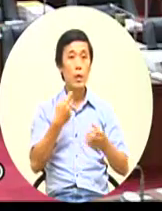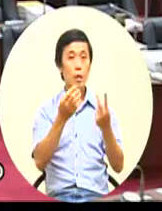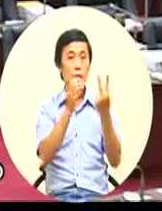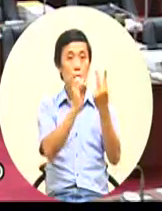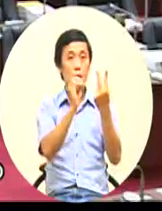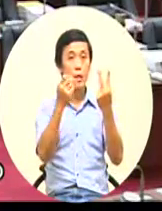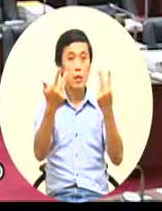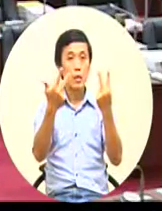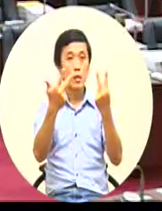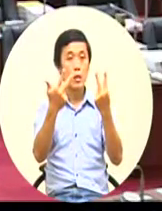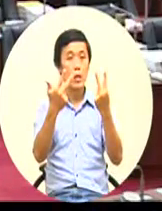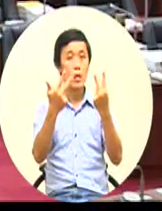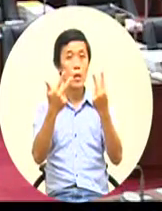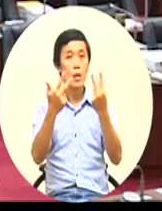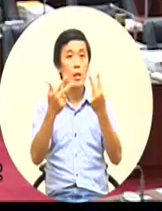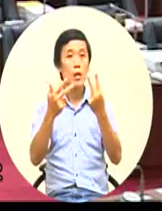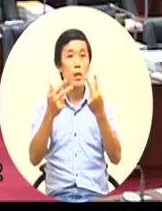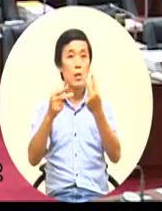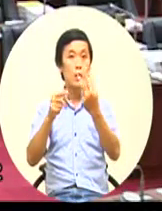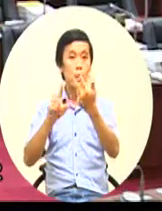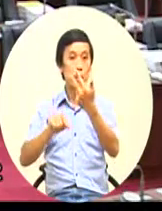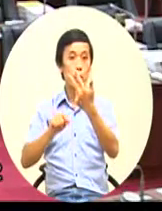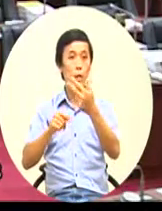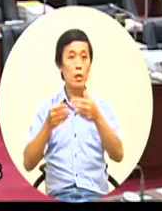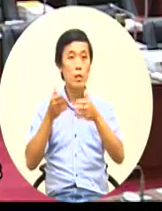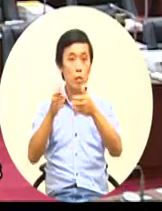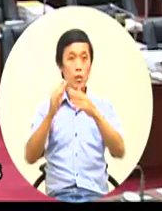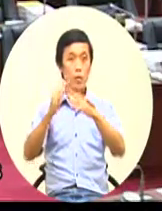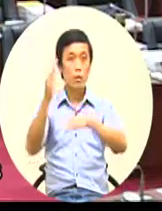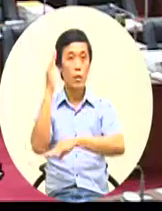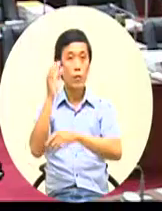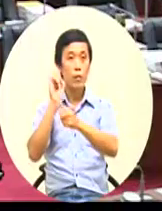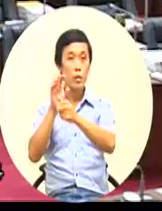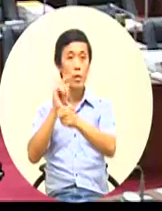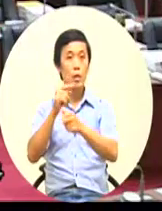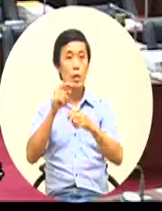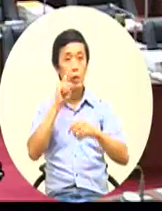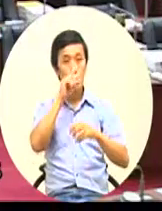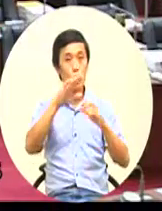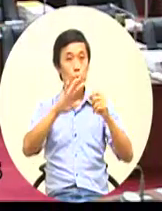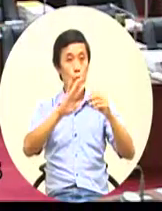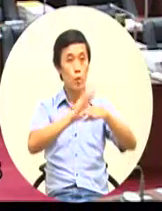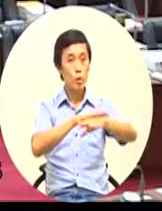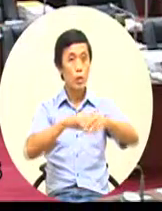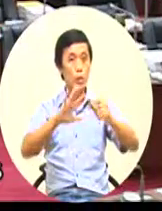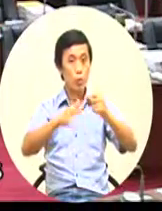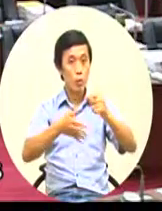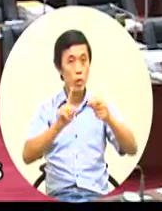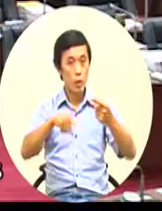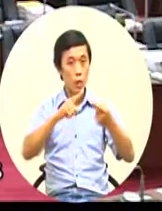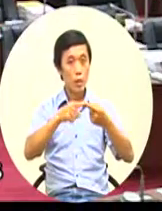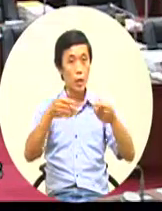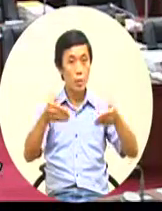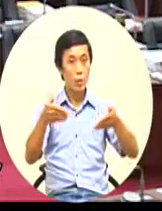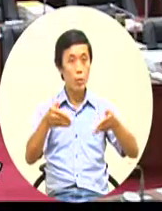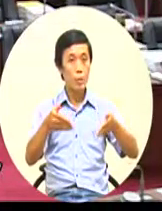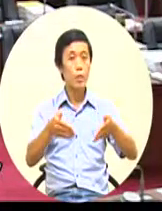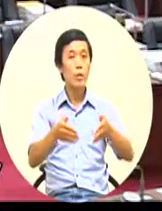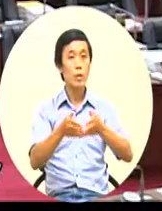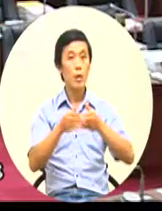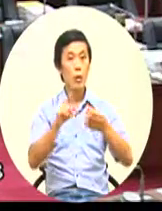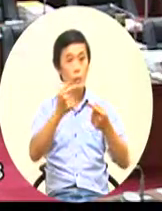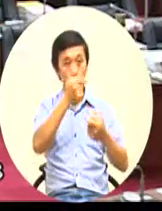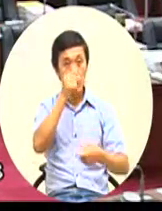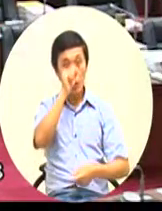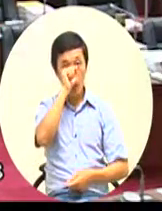2007年6月，他给市政府的建议说。就左营国中这边应该要来开发，那最好是来找